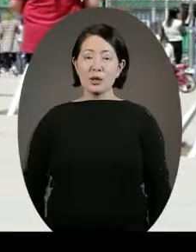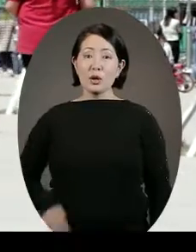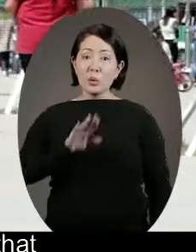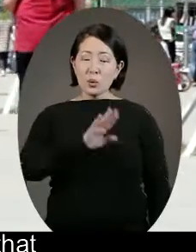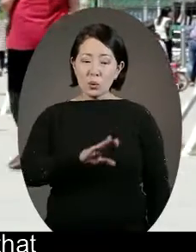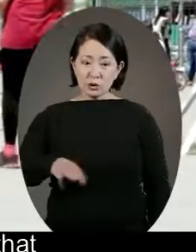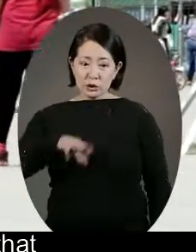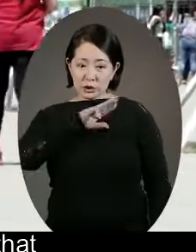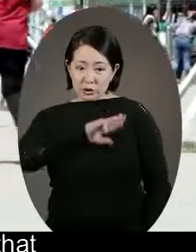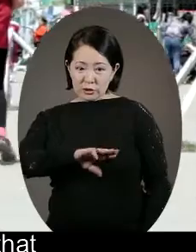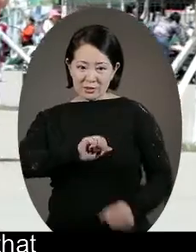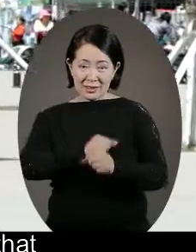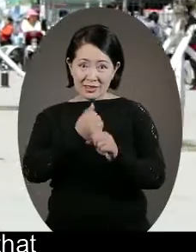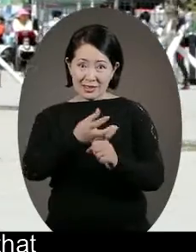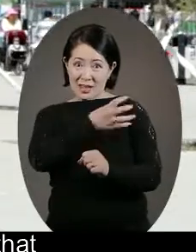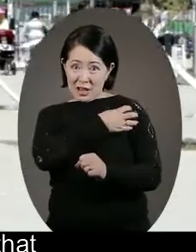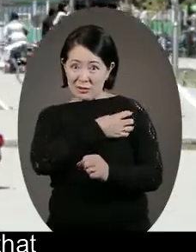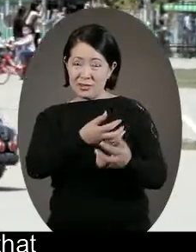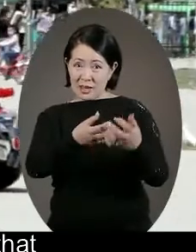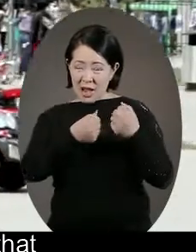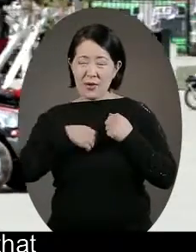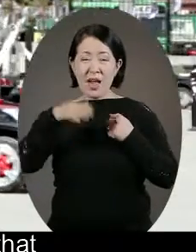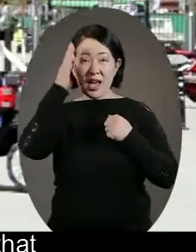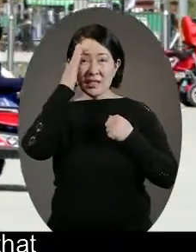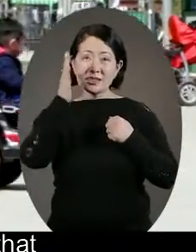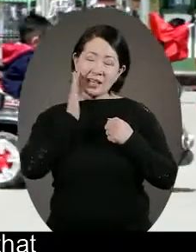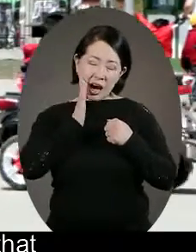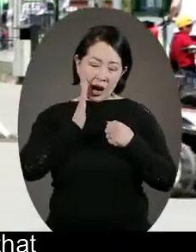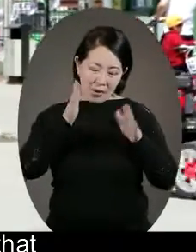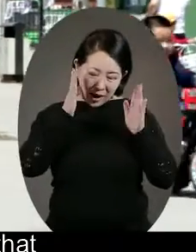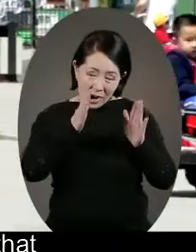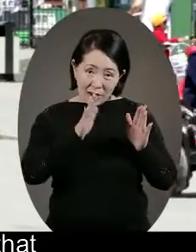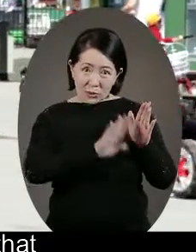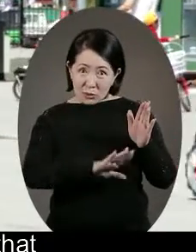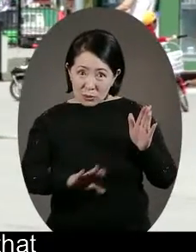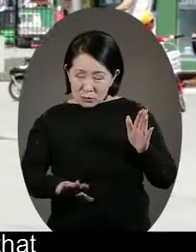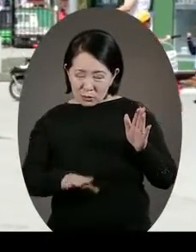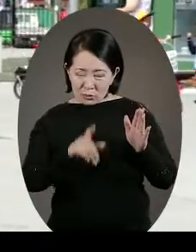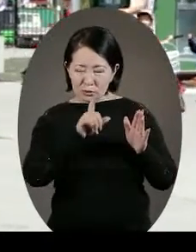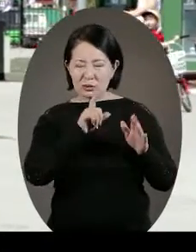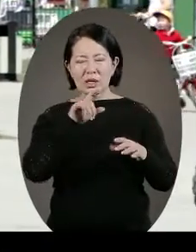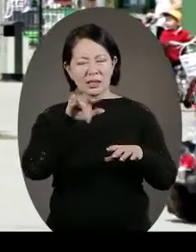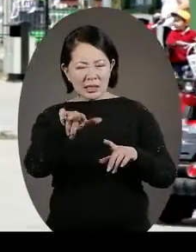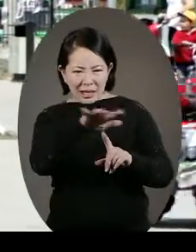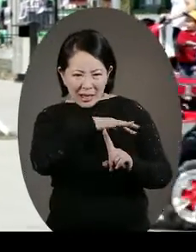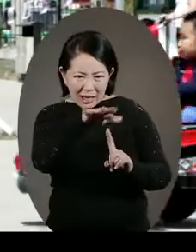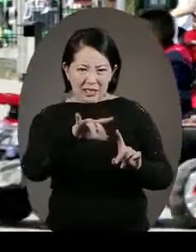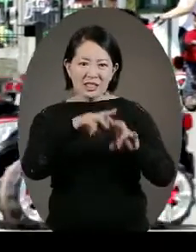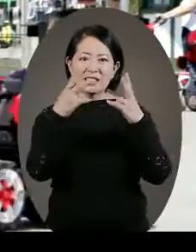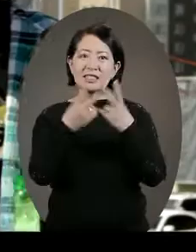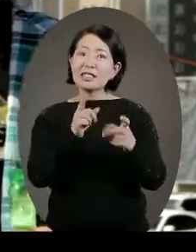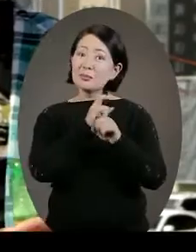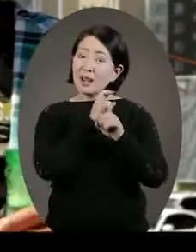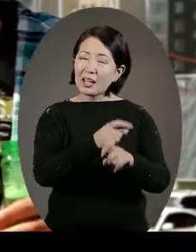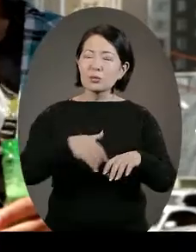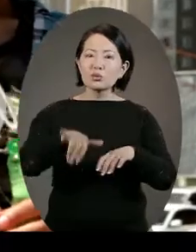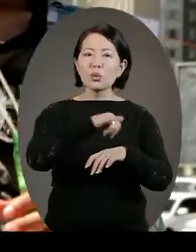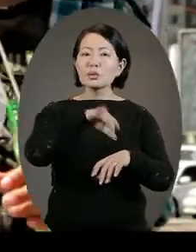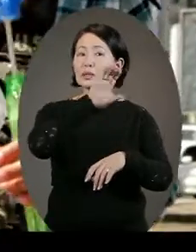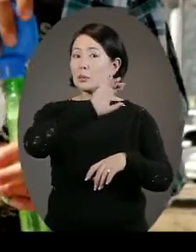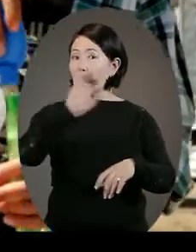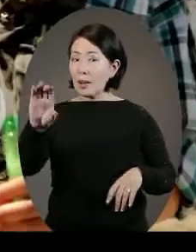хүүхдийн төлөө хариуцлага хүлээх эцэг эх асран хамгаалагч, тэднийг хамгаалах үүрэг бүхий газар, нийгмийн халамж болон улсын